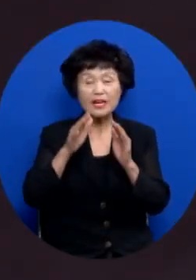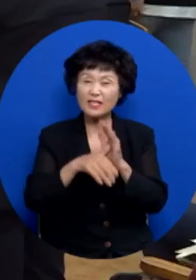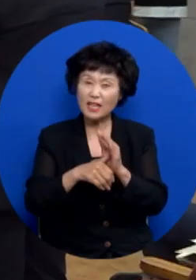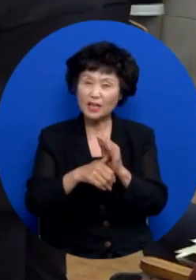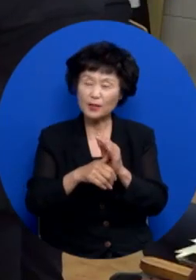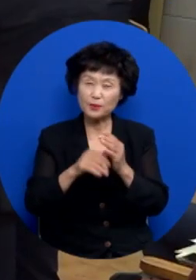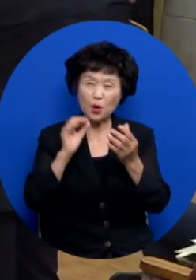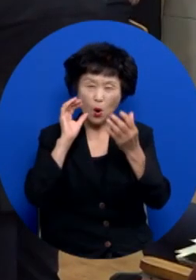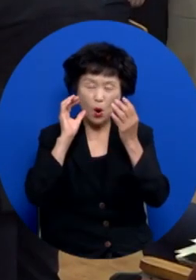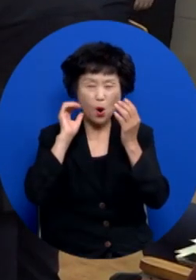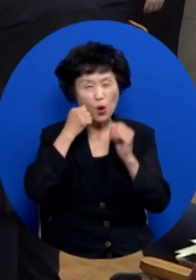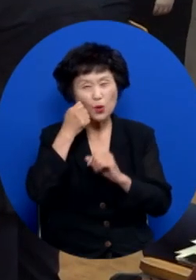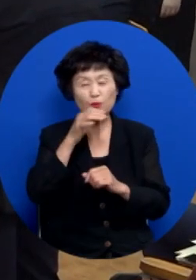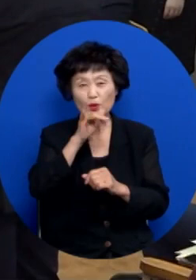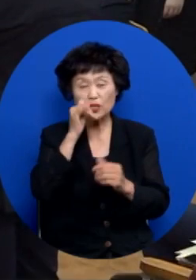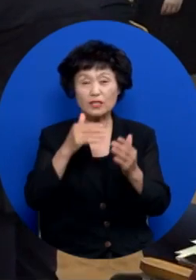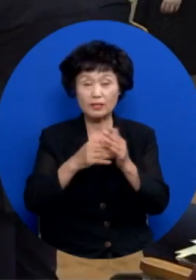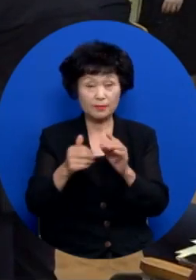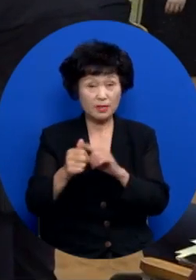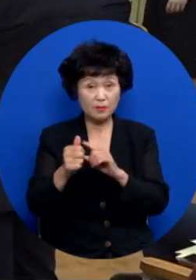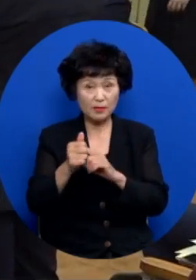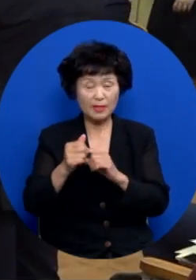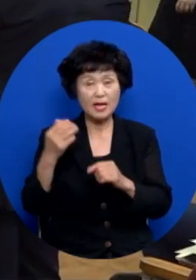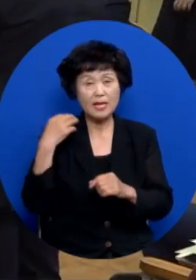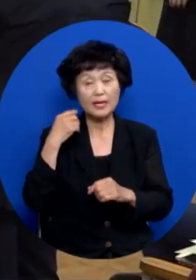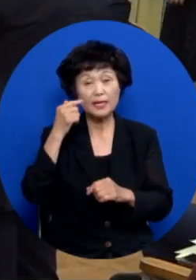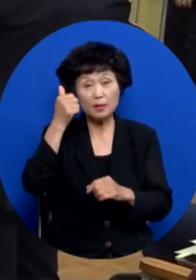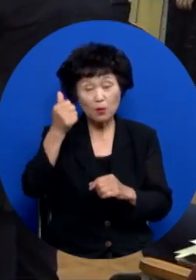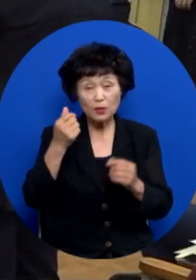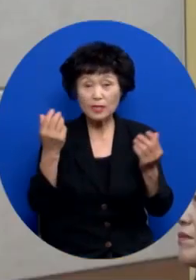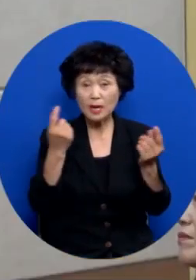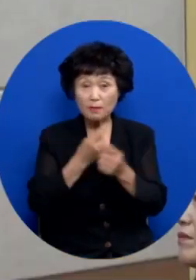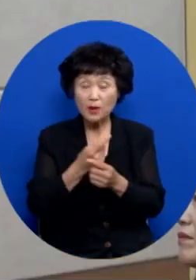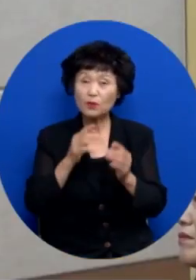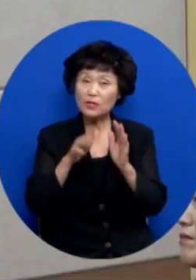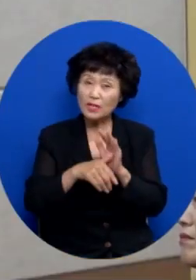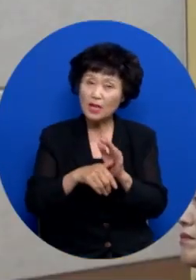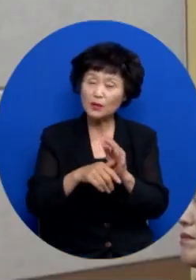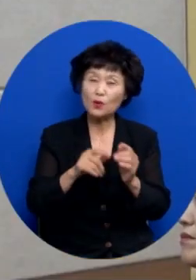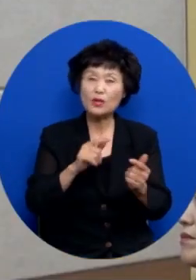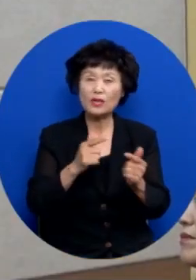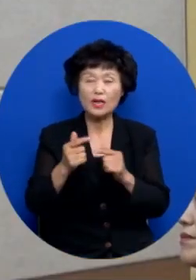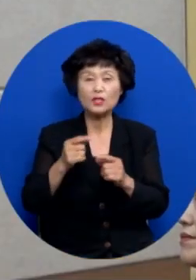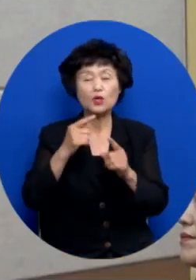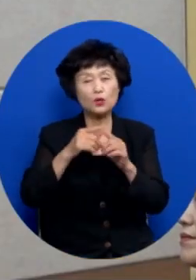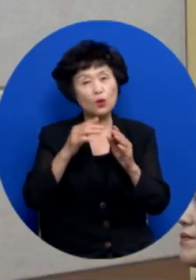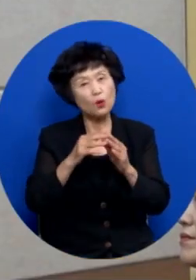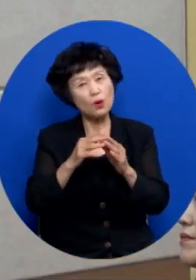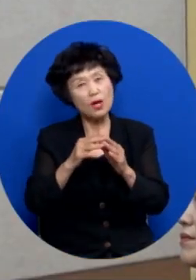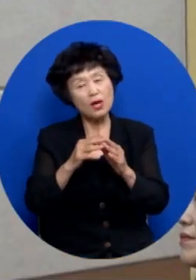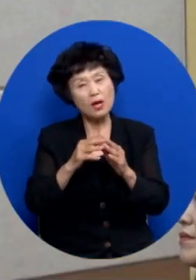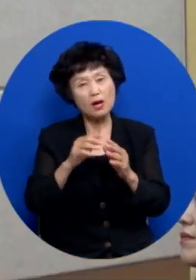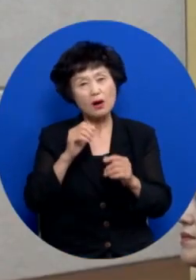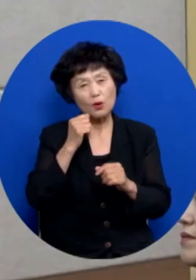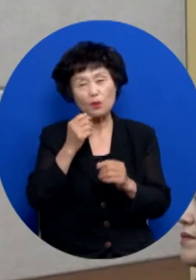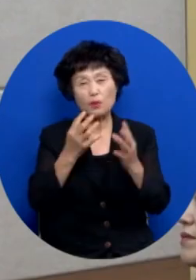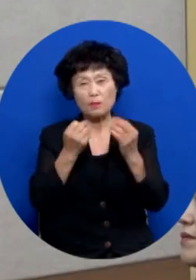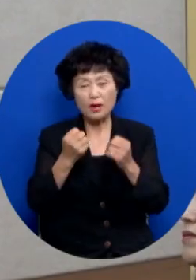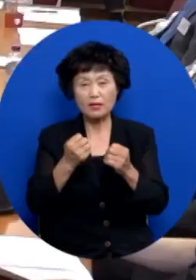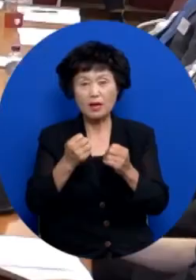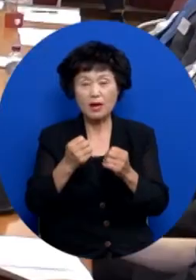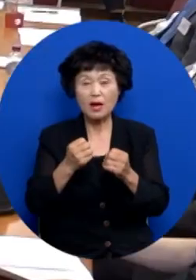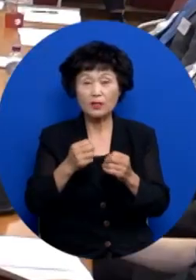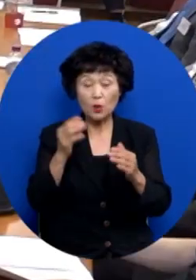있었습니다. 김 목사의 행보가 단임 목회자 교체 과정에서 파장을 일으켰던 특정 교회와 가까워 보였던 만큼 교회 연합과